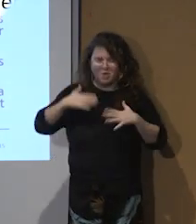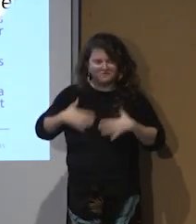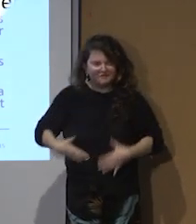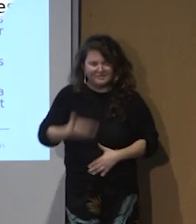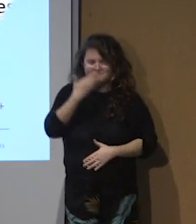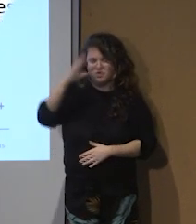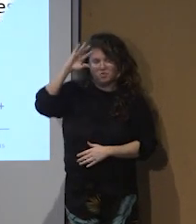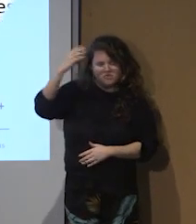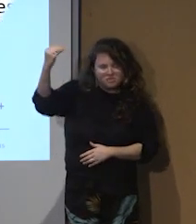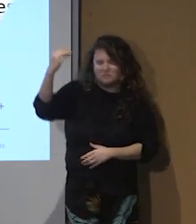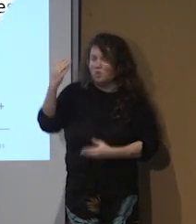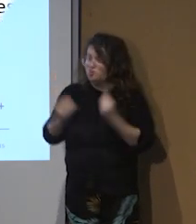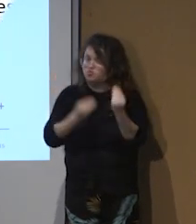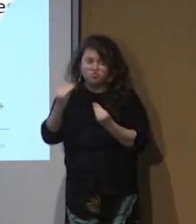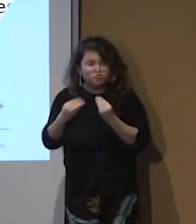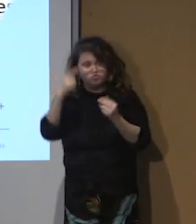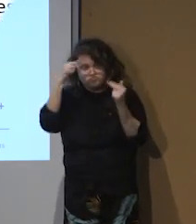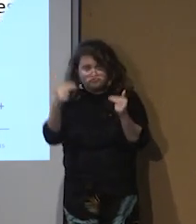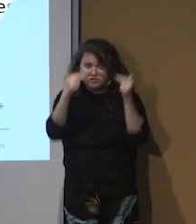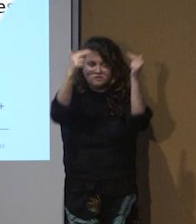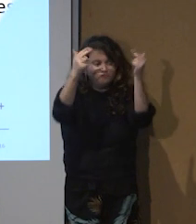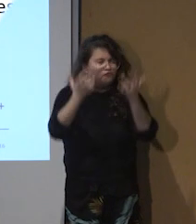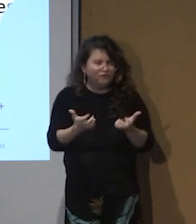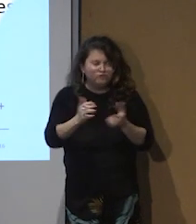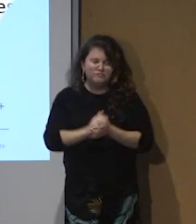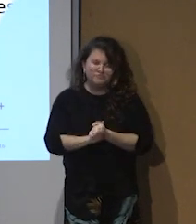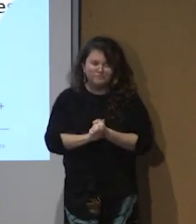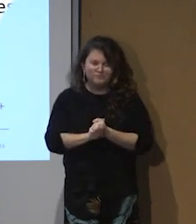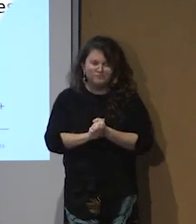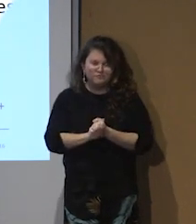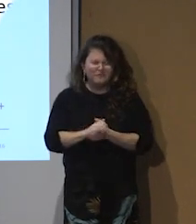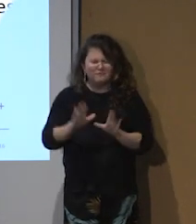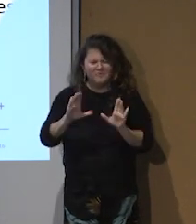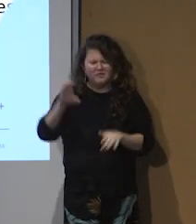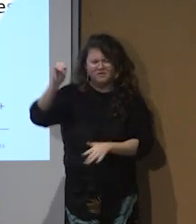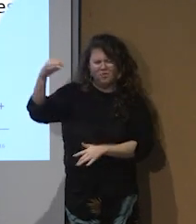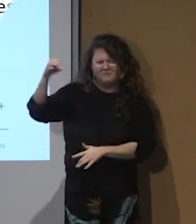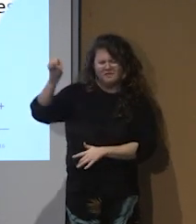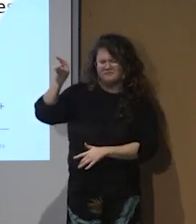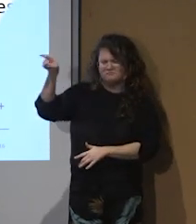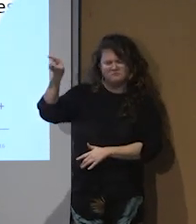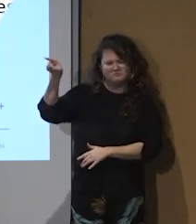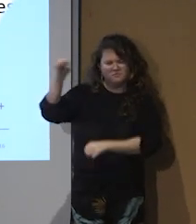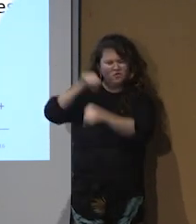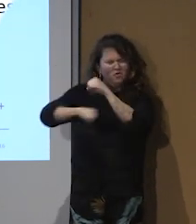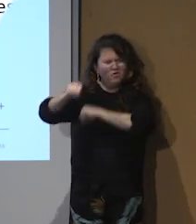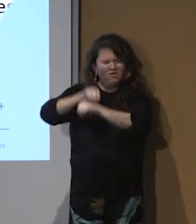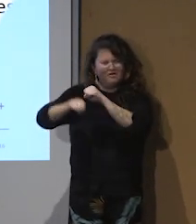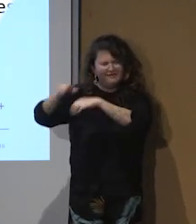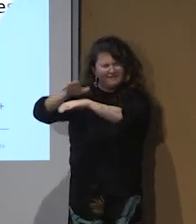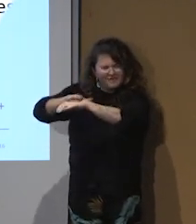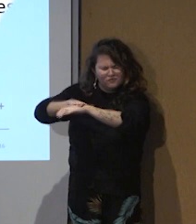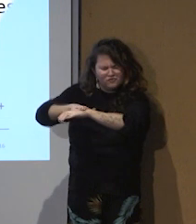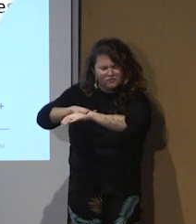niveau. Les recommandations de l'OMS. Pour le jeune enfant,